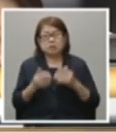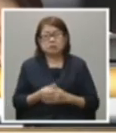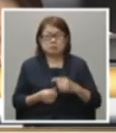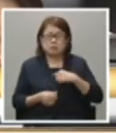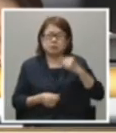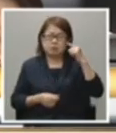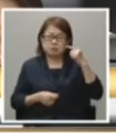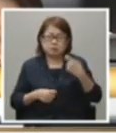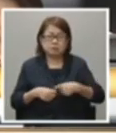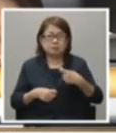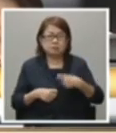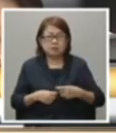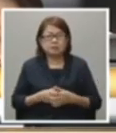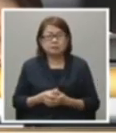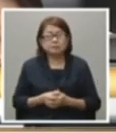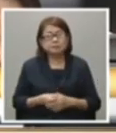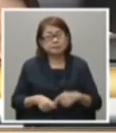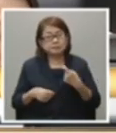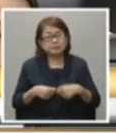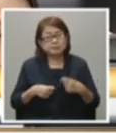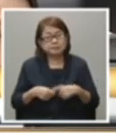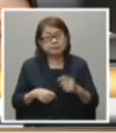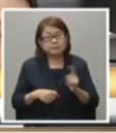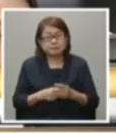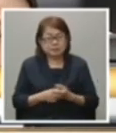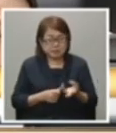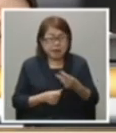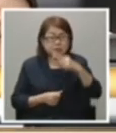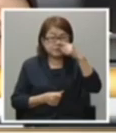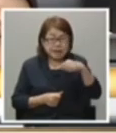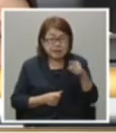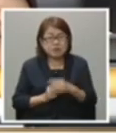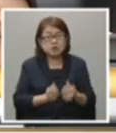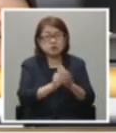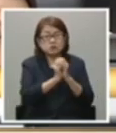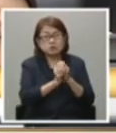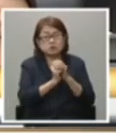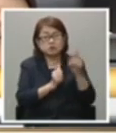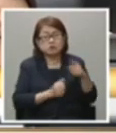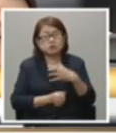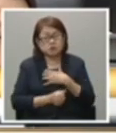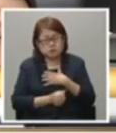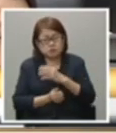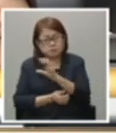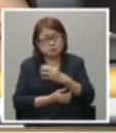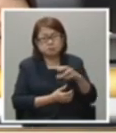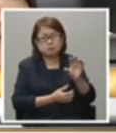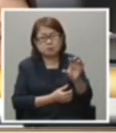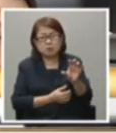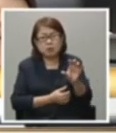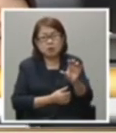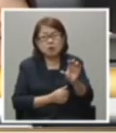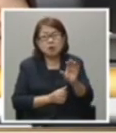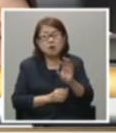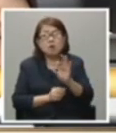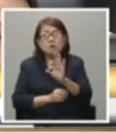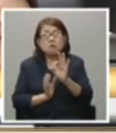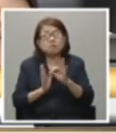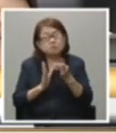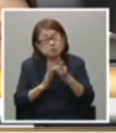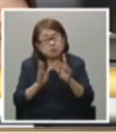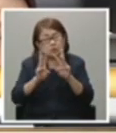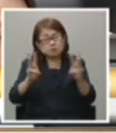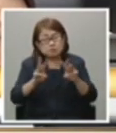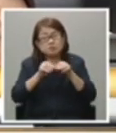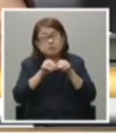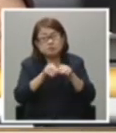ากมากนะคะที่ข้าวไทยถึงแม้ว่าอาลีบาบาจะเอาไปโพสต์ไว้ไปแปะไว้อยู่บนเว็บไซต์ของเข